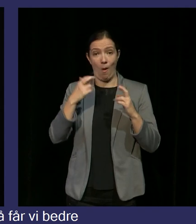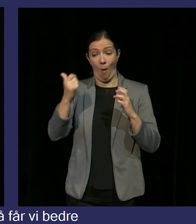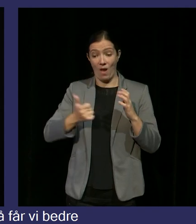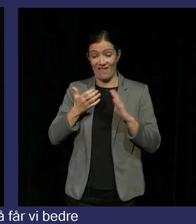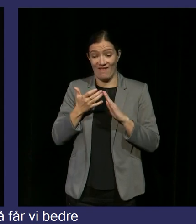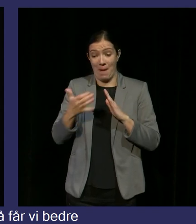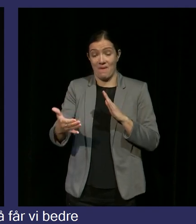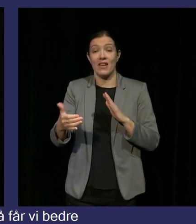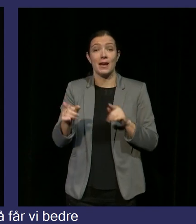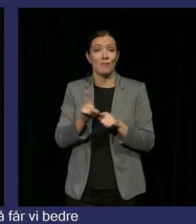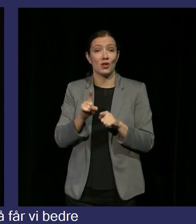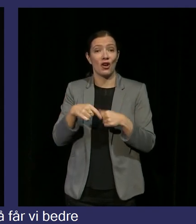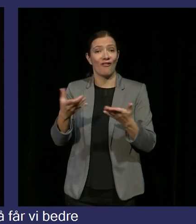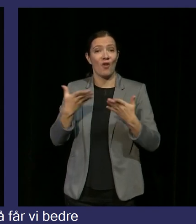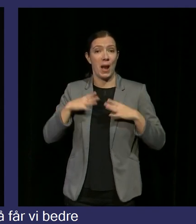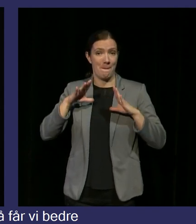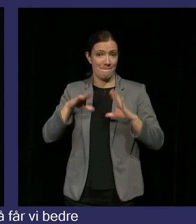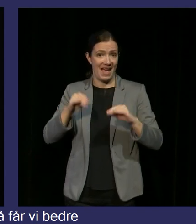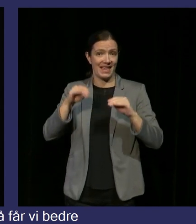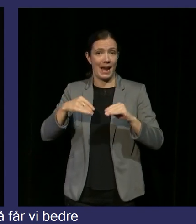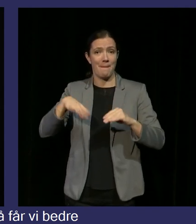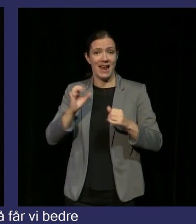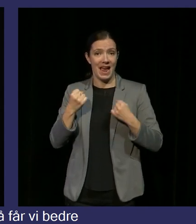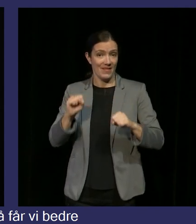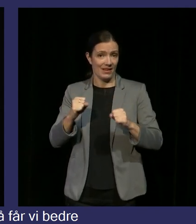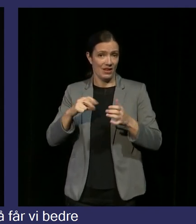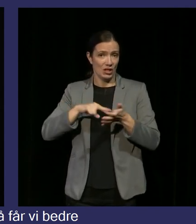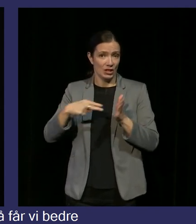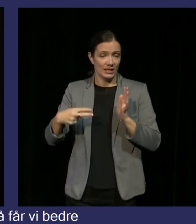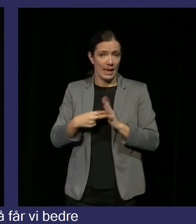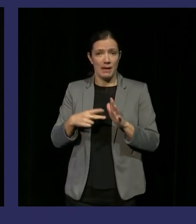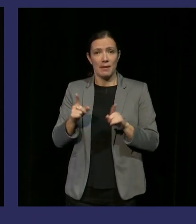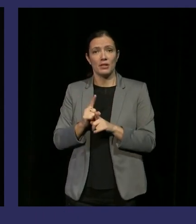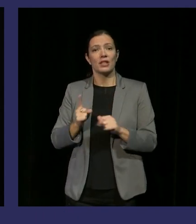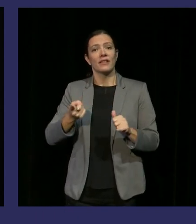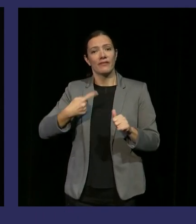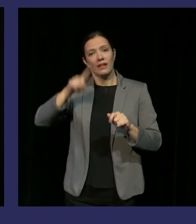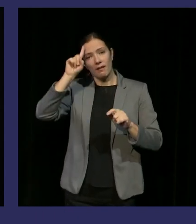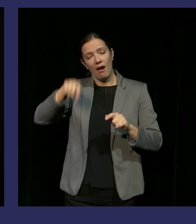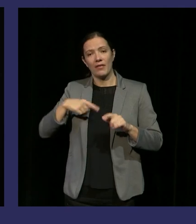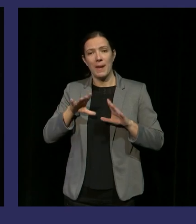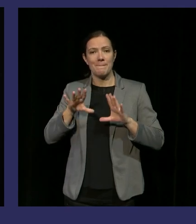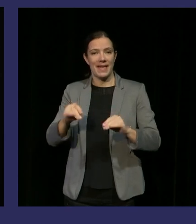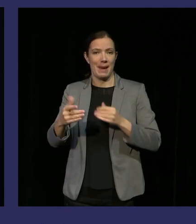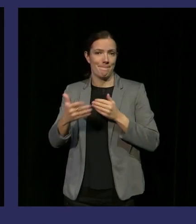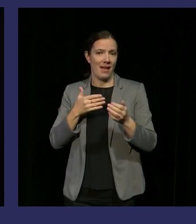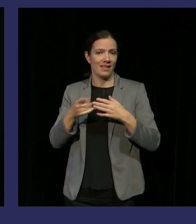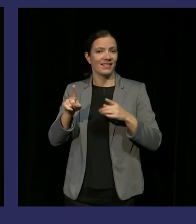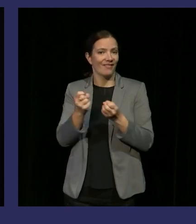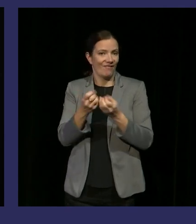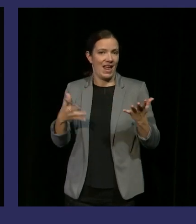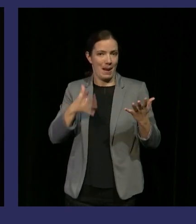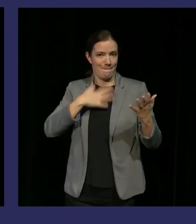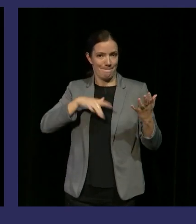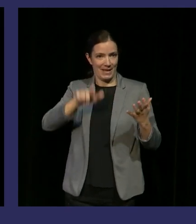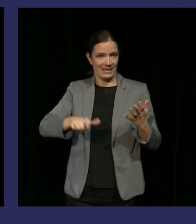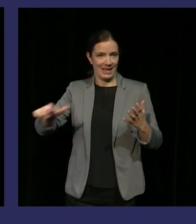fremover så får vi bedre og mer effektive systemer som gjør at vi kan gi enda bedre behandling til enda flere pasienter.